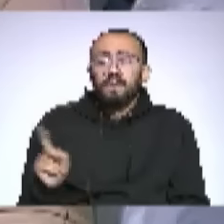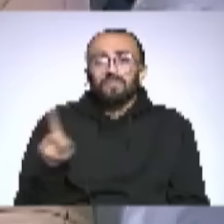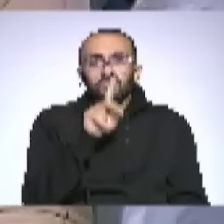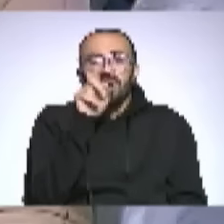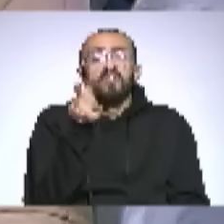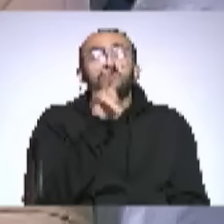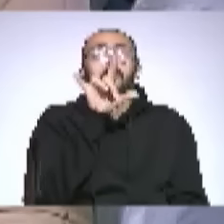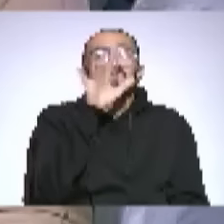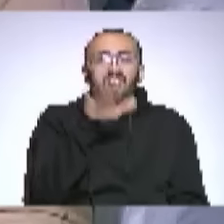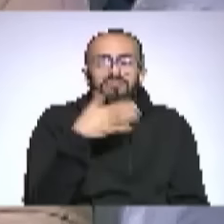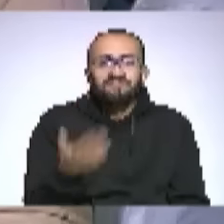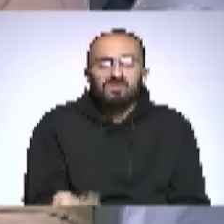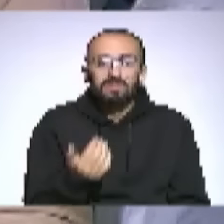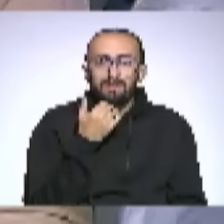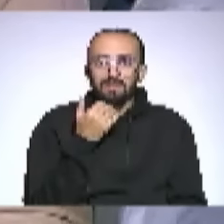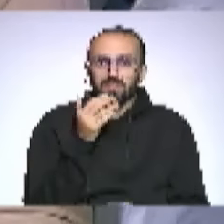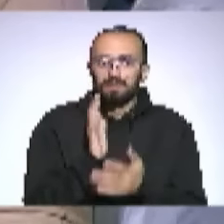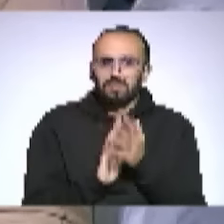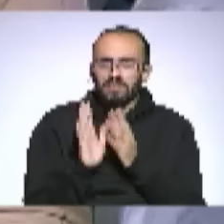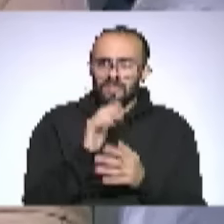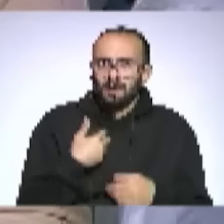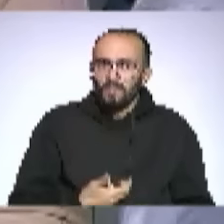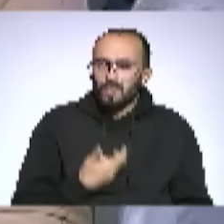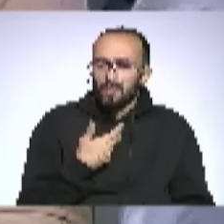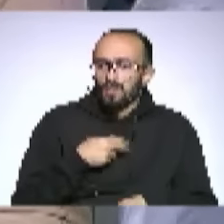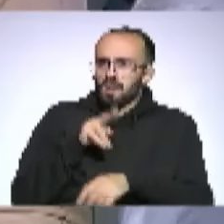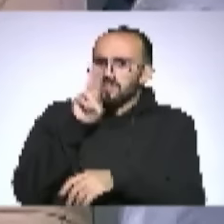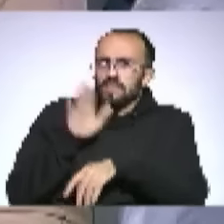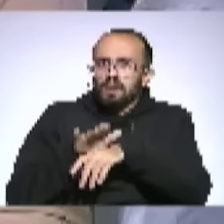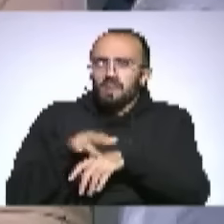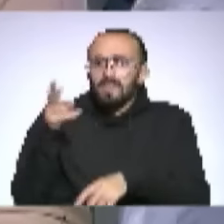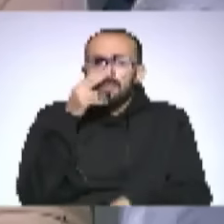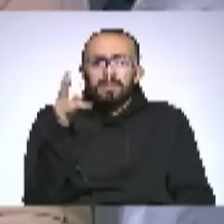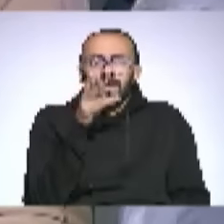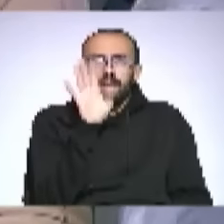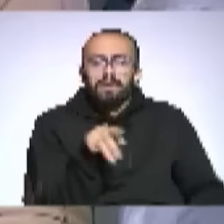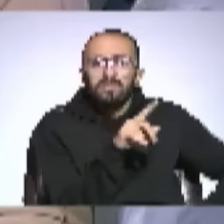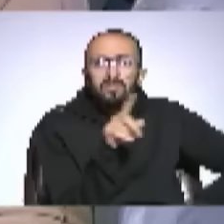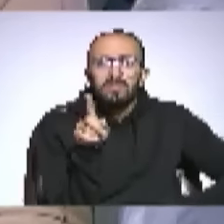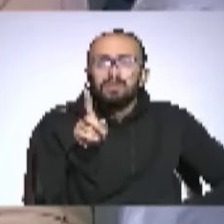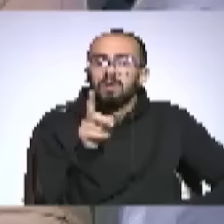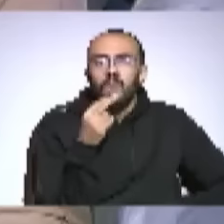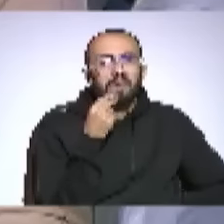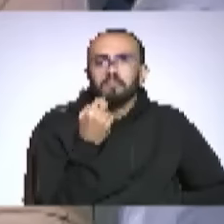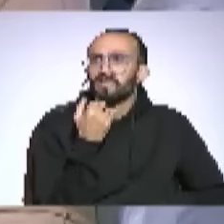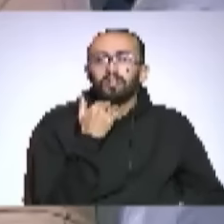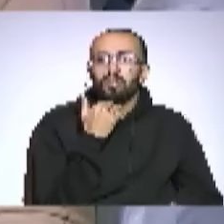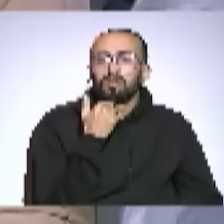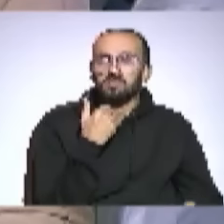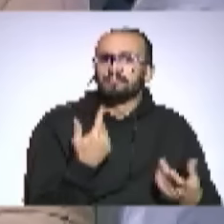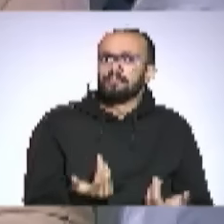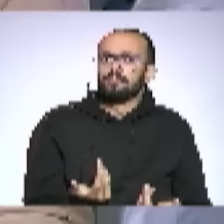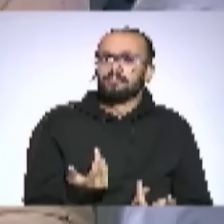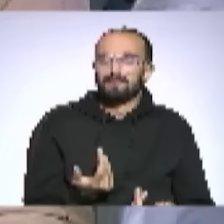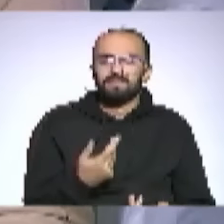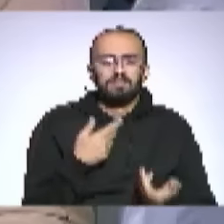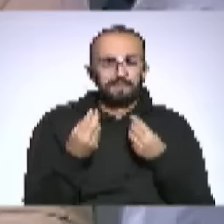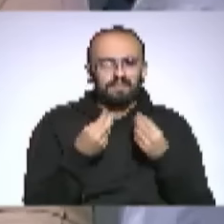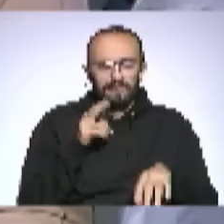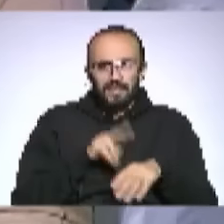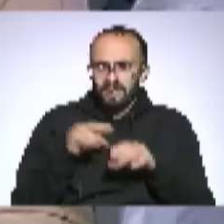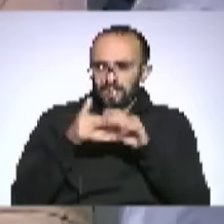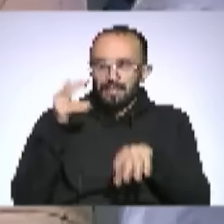اصلا ولا لا وكلام كتير من ده ولما رجعت سالته انت كنت على علاقه بحد قبل كده قال لي لا ولما اكرر حوار